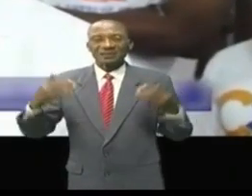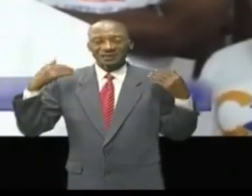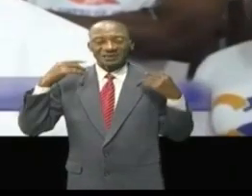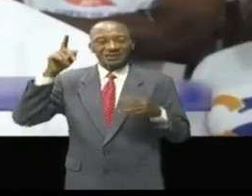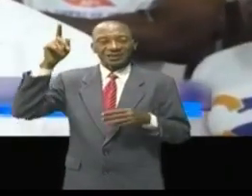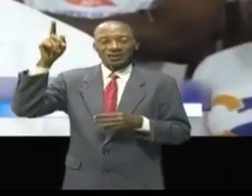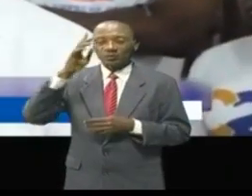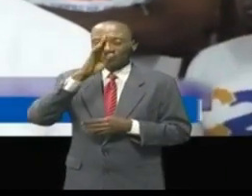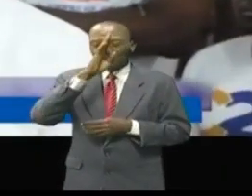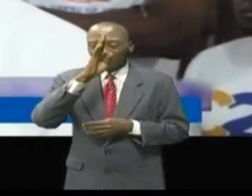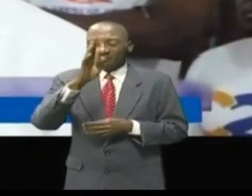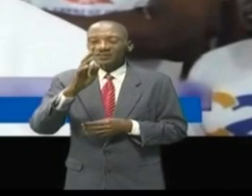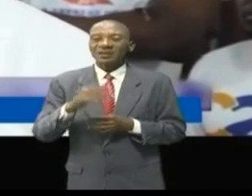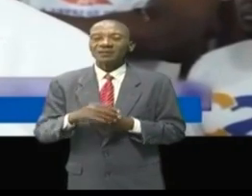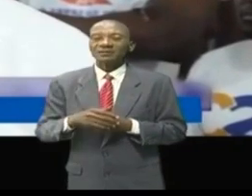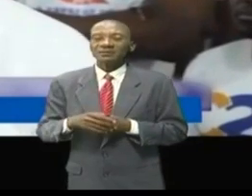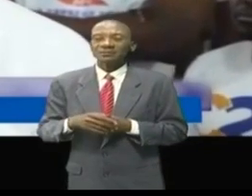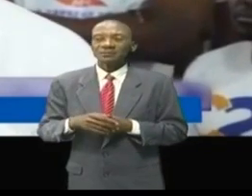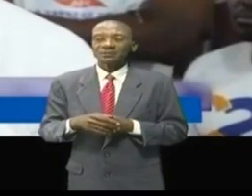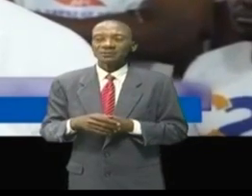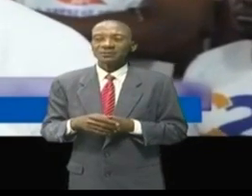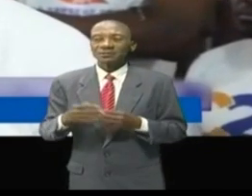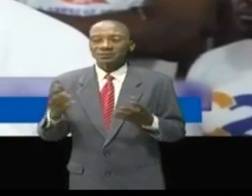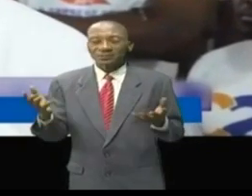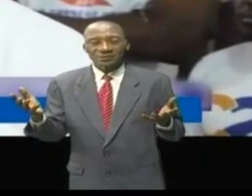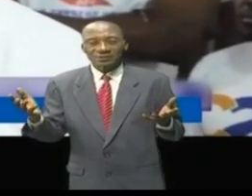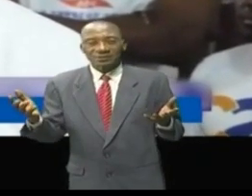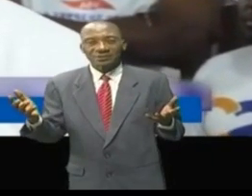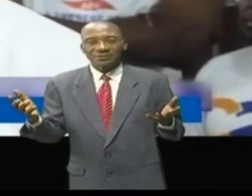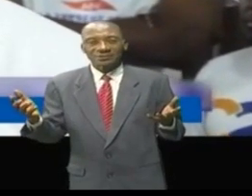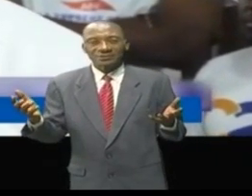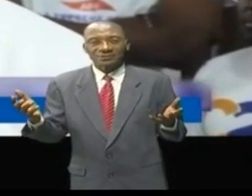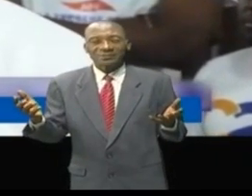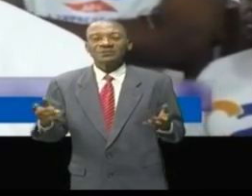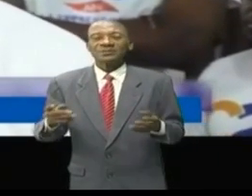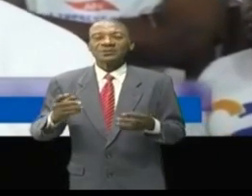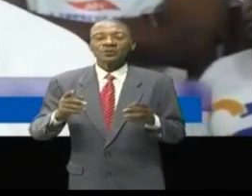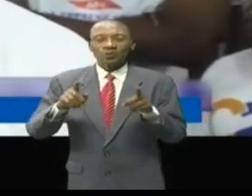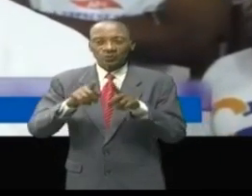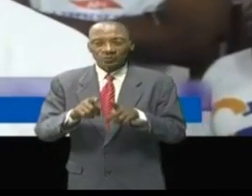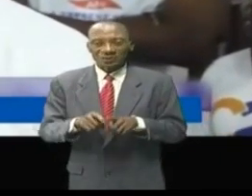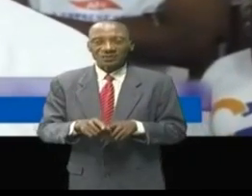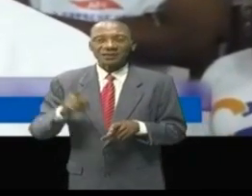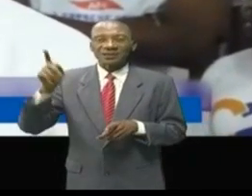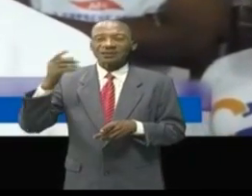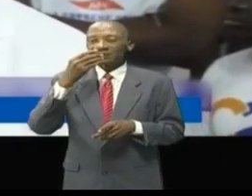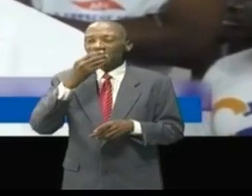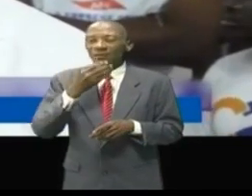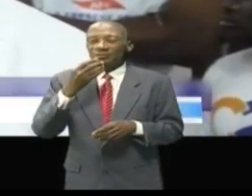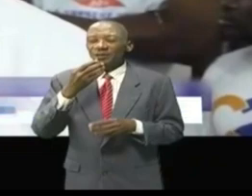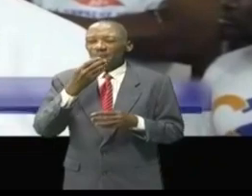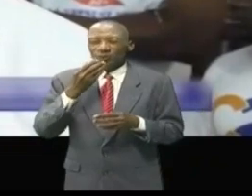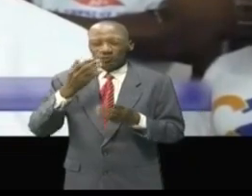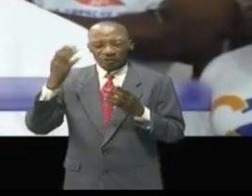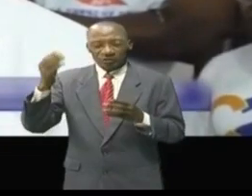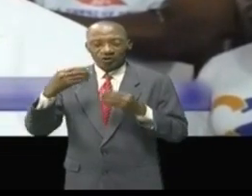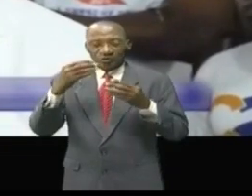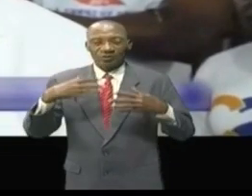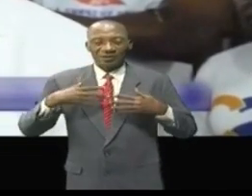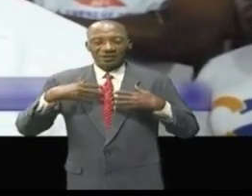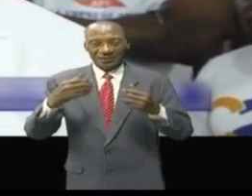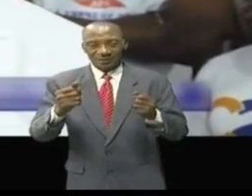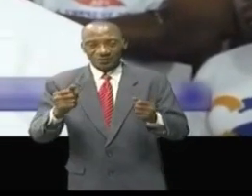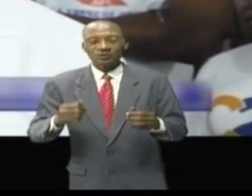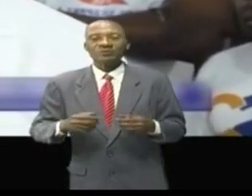et la foi n'échoue jamais. Et à la part de Dieu, Dieu a ouvert les portes de la guérison et à la part de l'homme, c'est de libérer sa foi. Et alors le